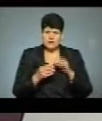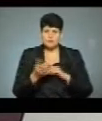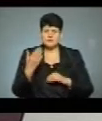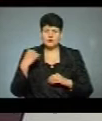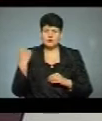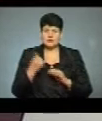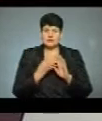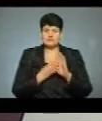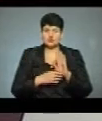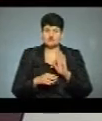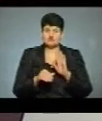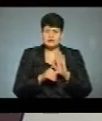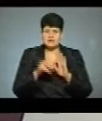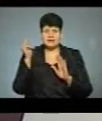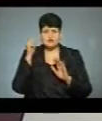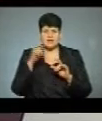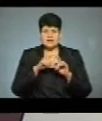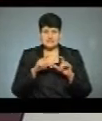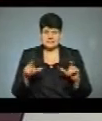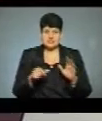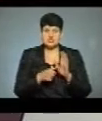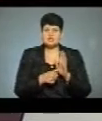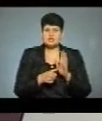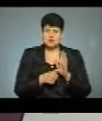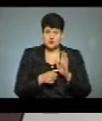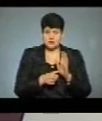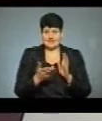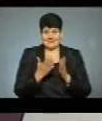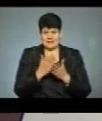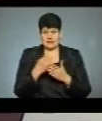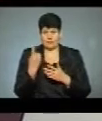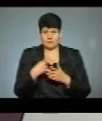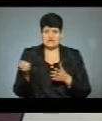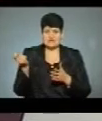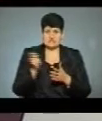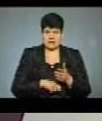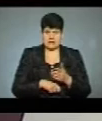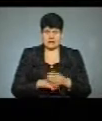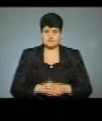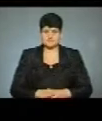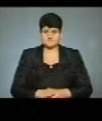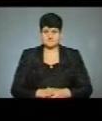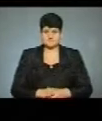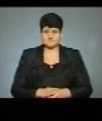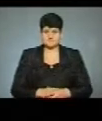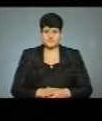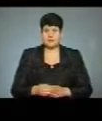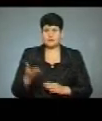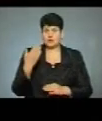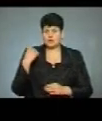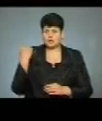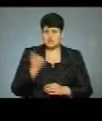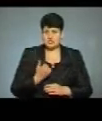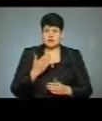тижня 96 навчальних закладів із 600, які є в області, закриті на карантин. Минулого тижня ми мали